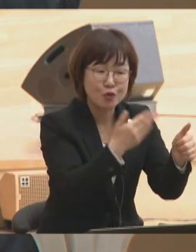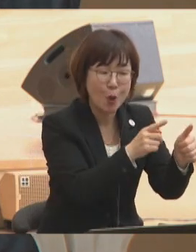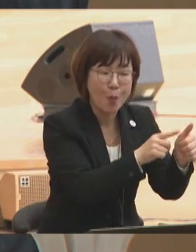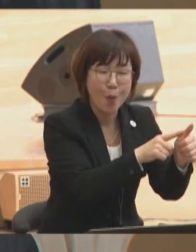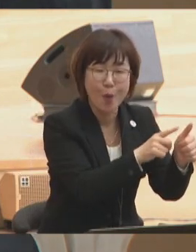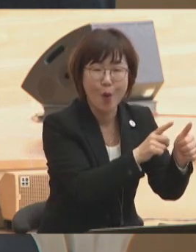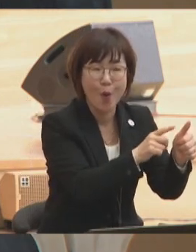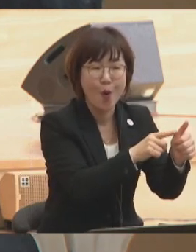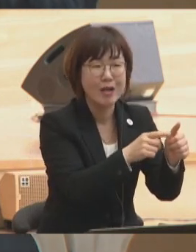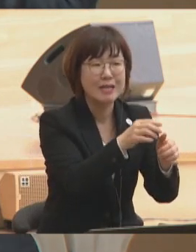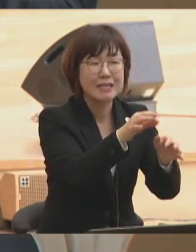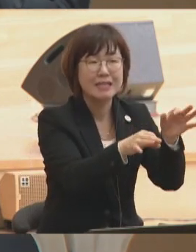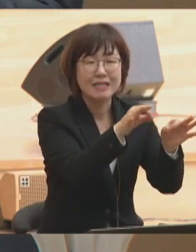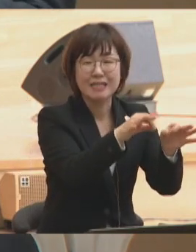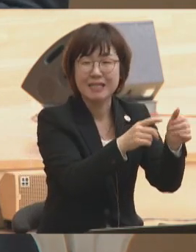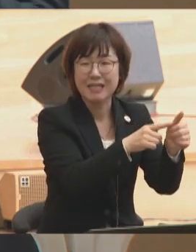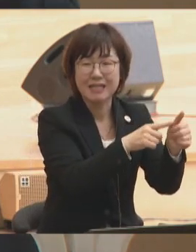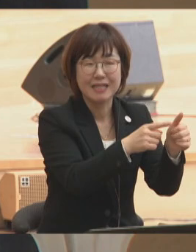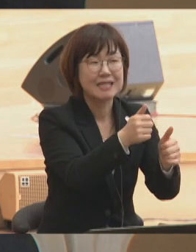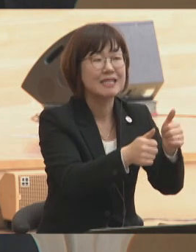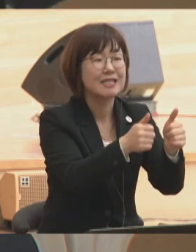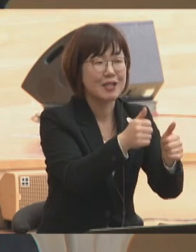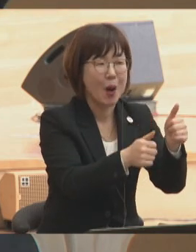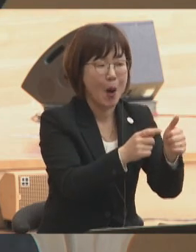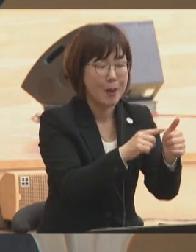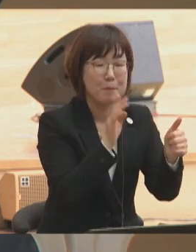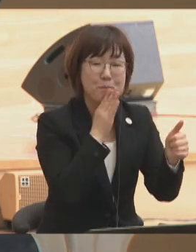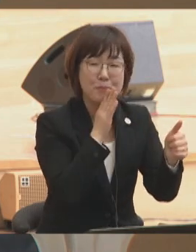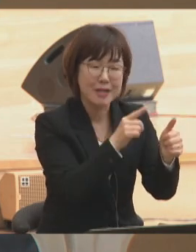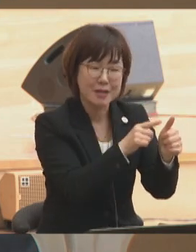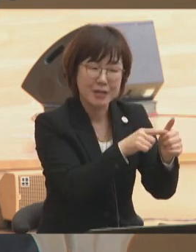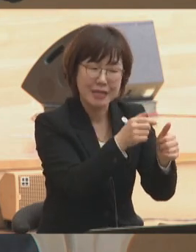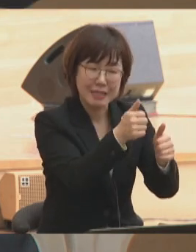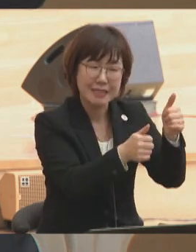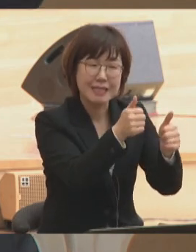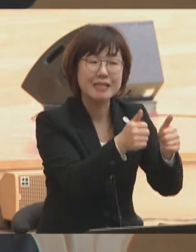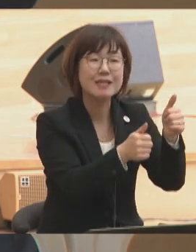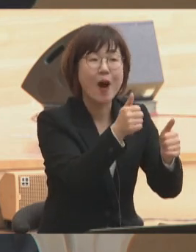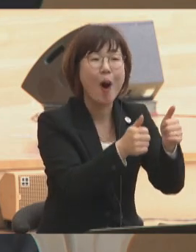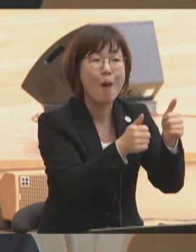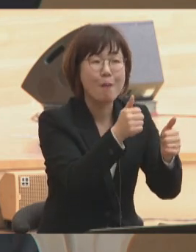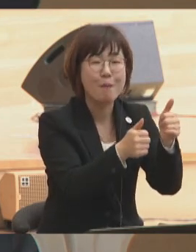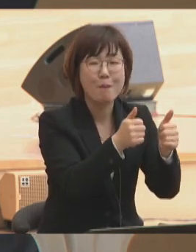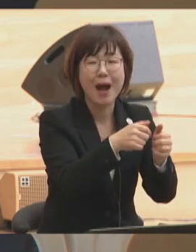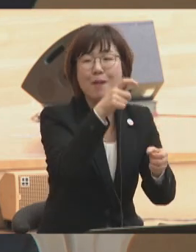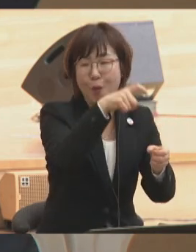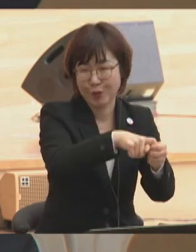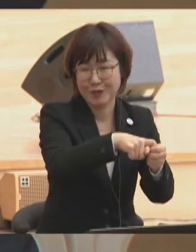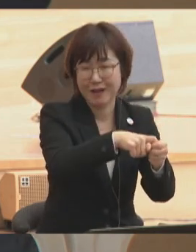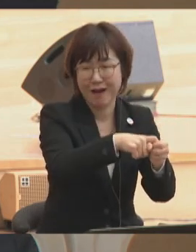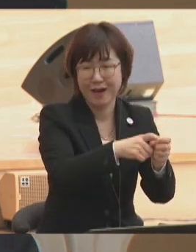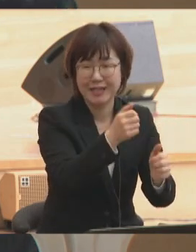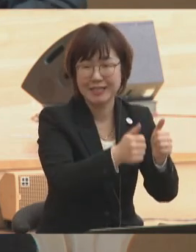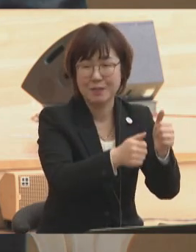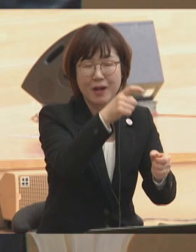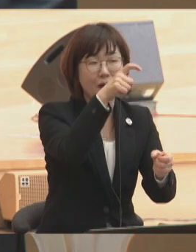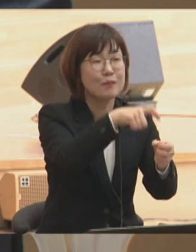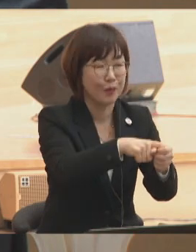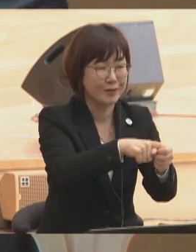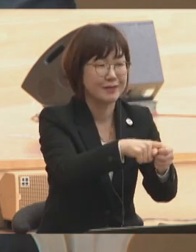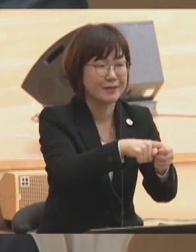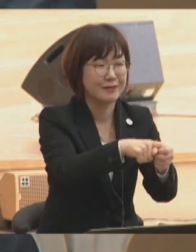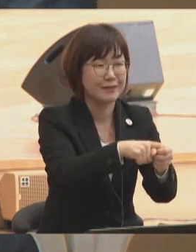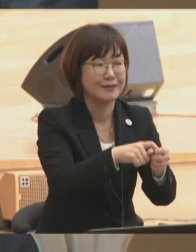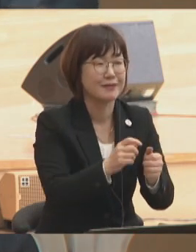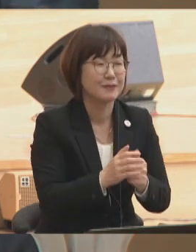나름대로 계획이 다 있지만 그건 딱 놔두고 빌립을 어떻게 하시고자? 시험, 테스트 하시고자